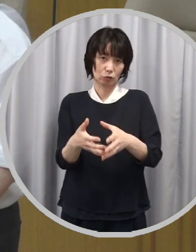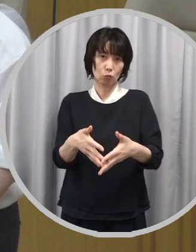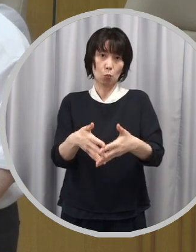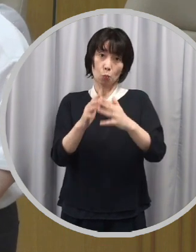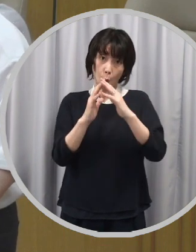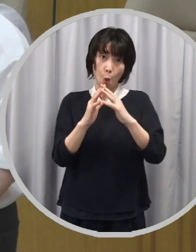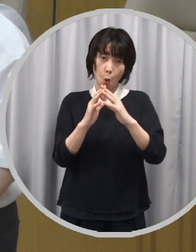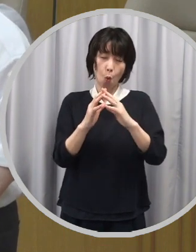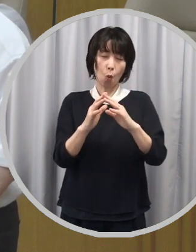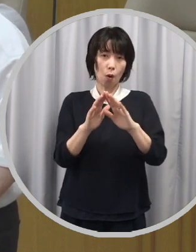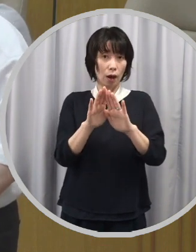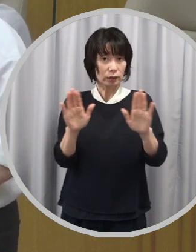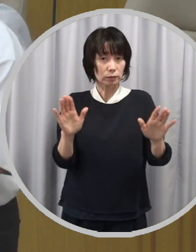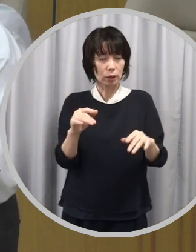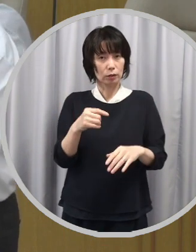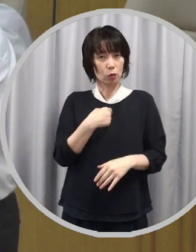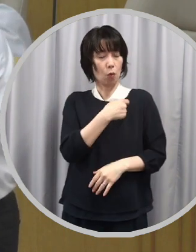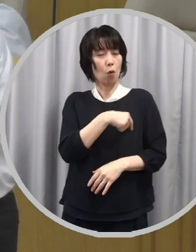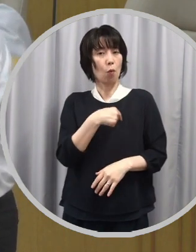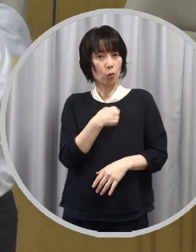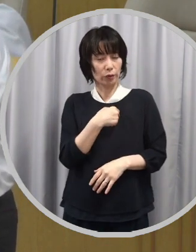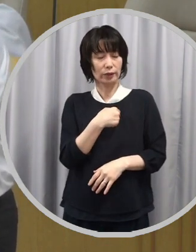するんだなという思い